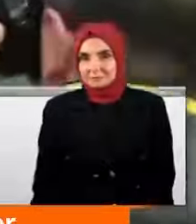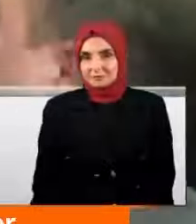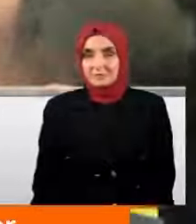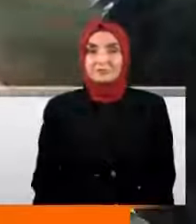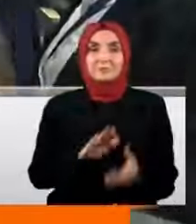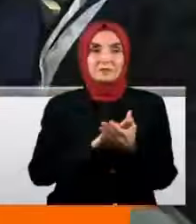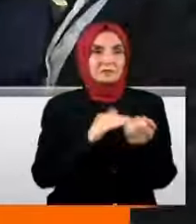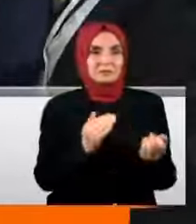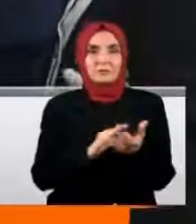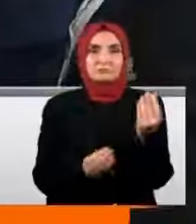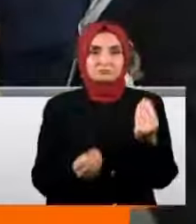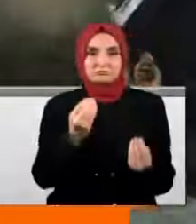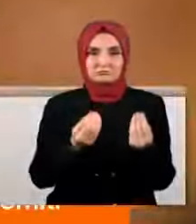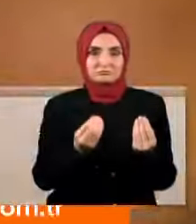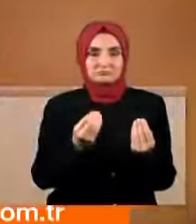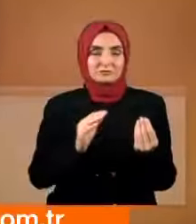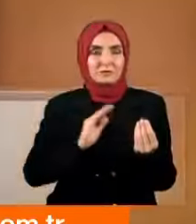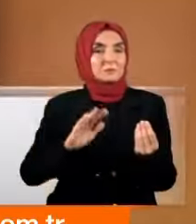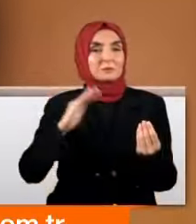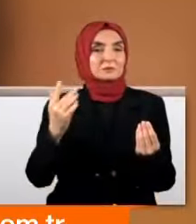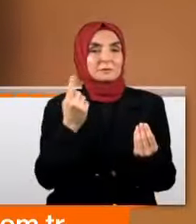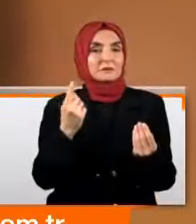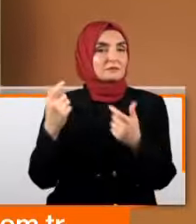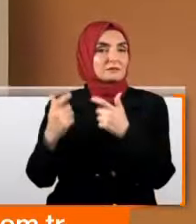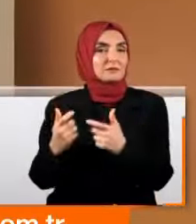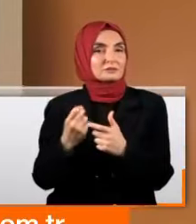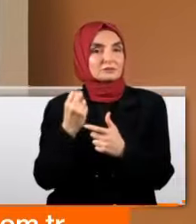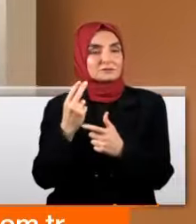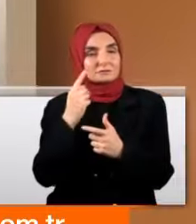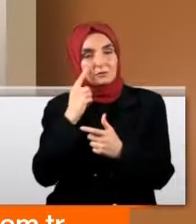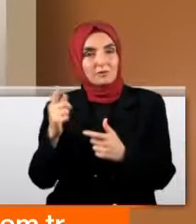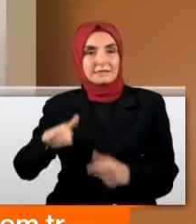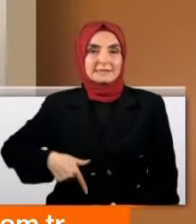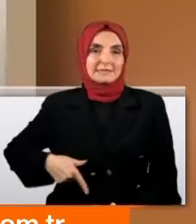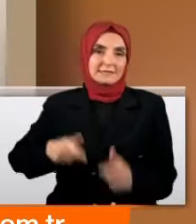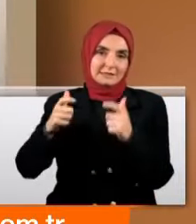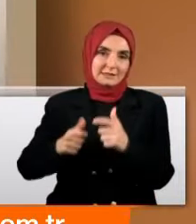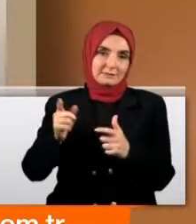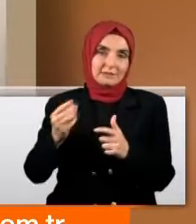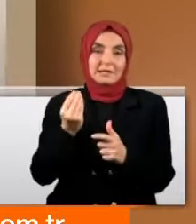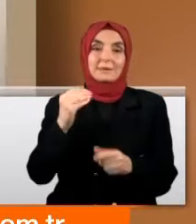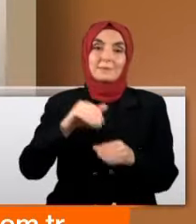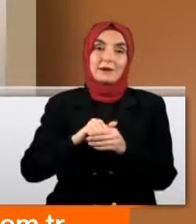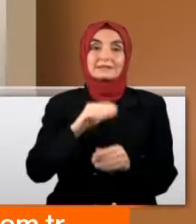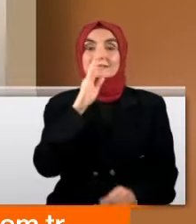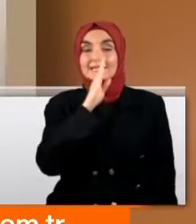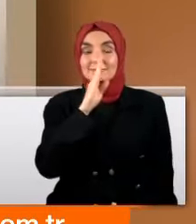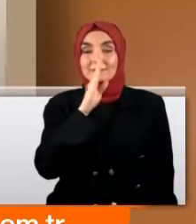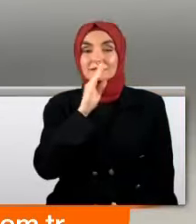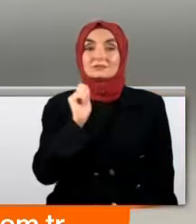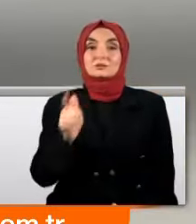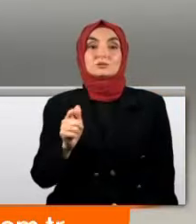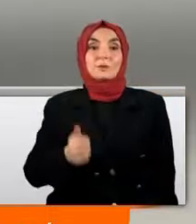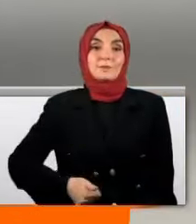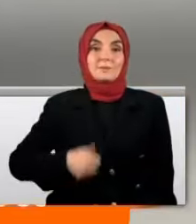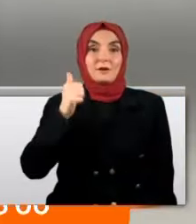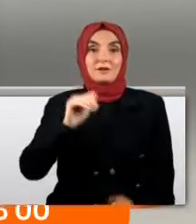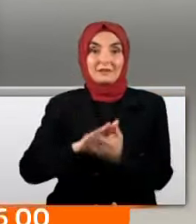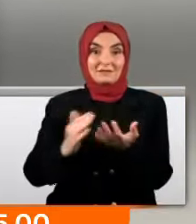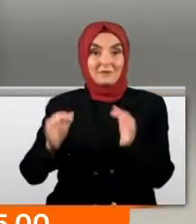İstifa rüzgarının yaşandığı bir başka adrese İzmit oldu. İYİ Parti İzmit İlçe Başkanı Ayşegül Babacan'la başlayan